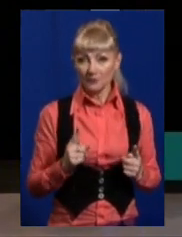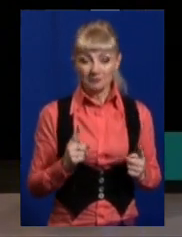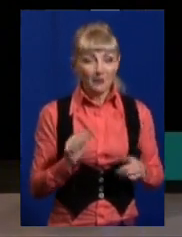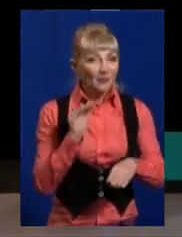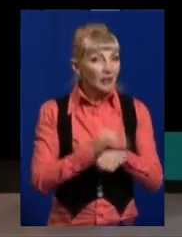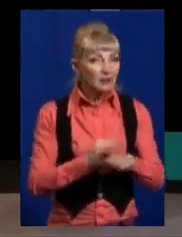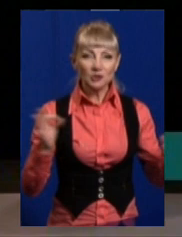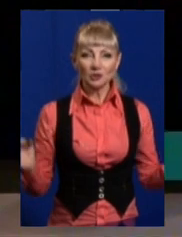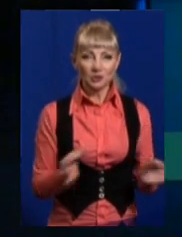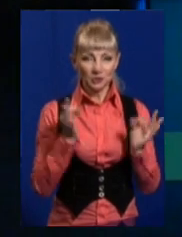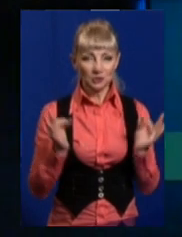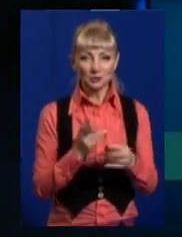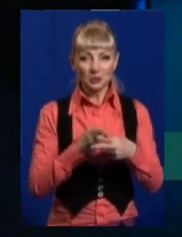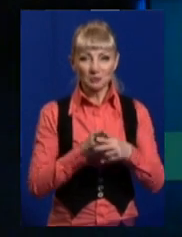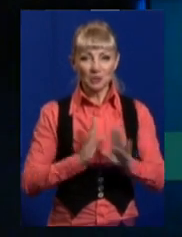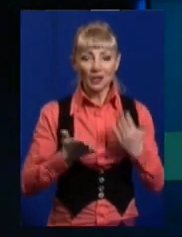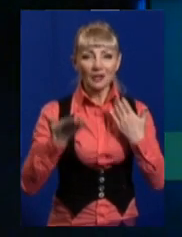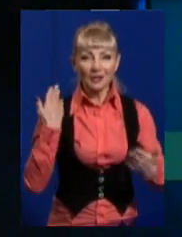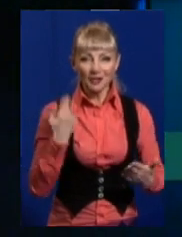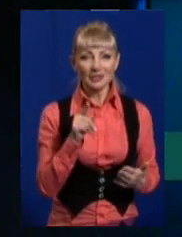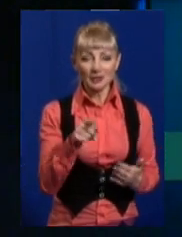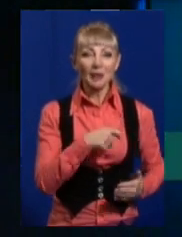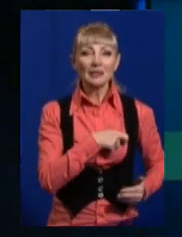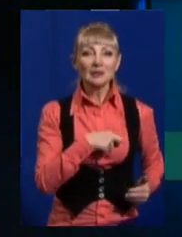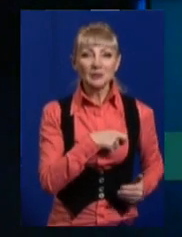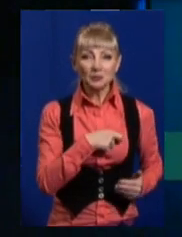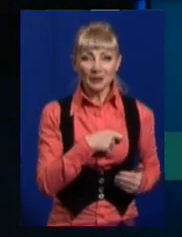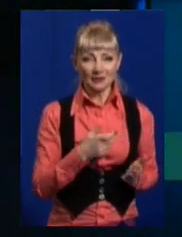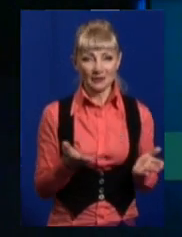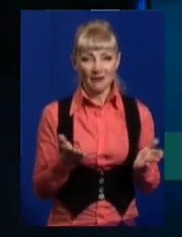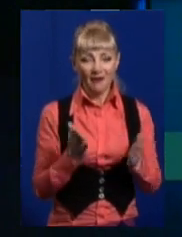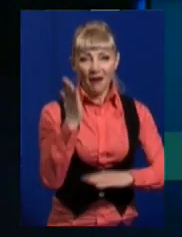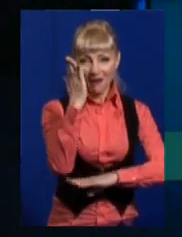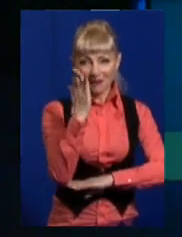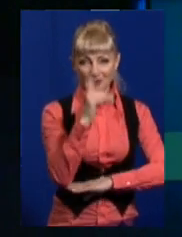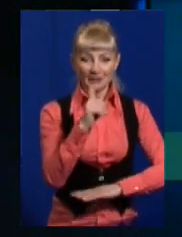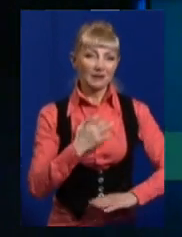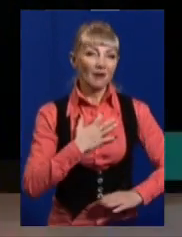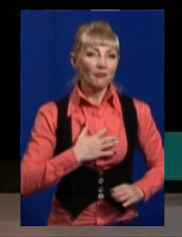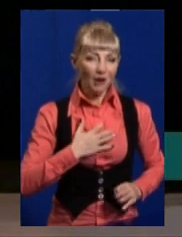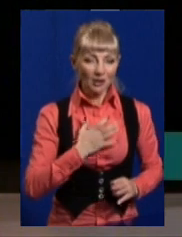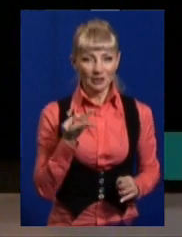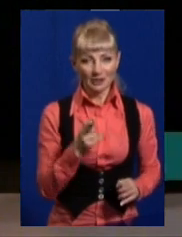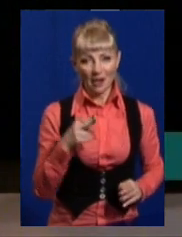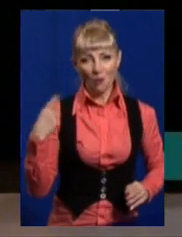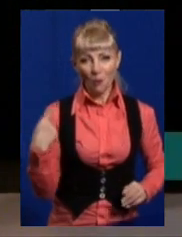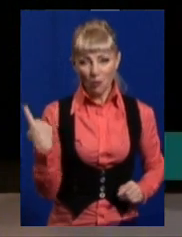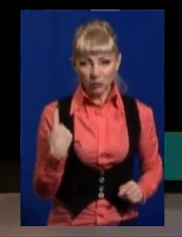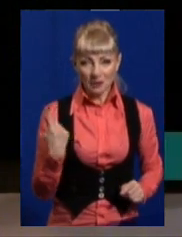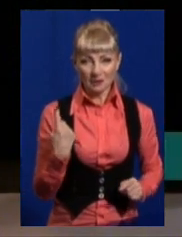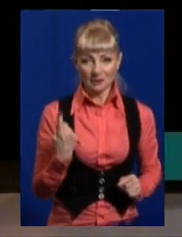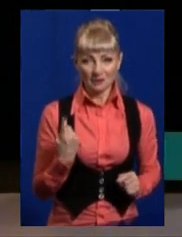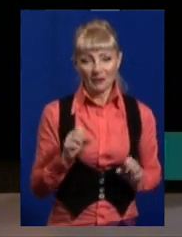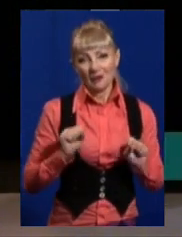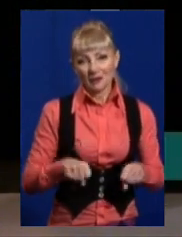не заважало раніше тим самим депутатам консолідовано голосувати за важливі для області та,